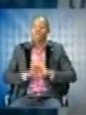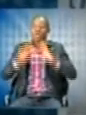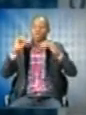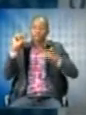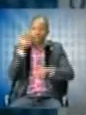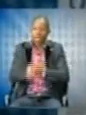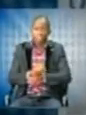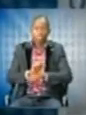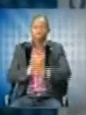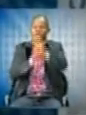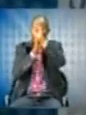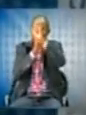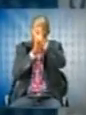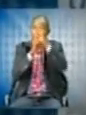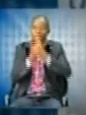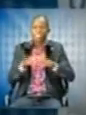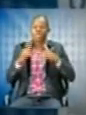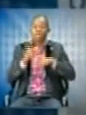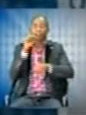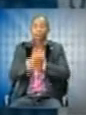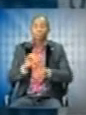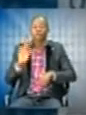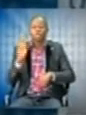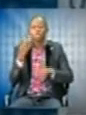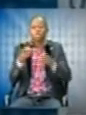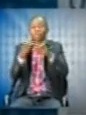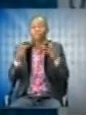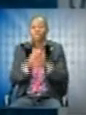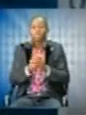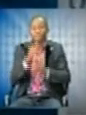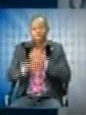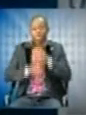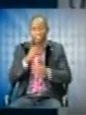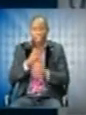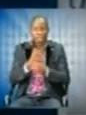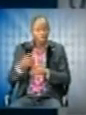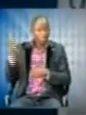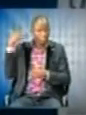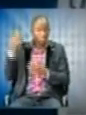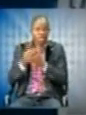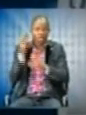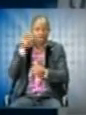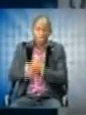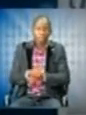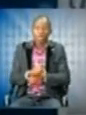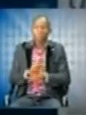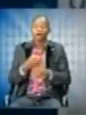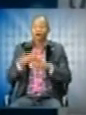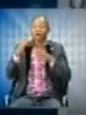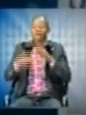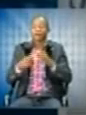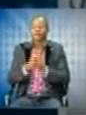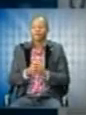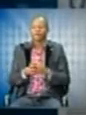son troisième titre de champion d'Afrique et retrouvé son rang du début des années 1990 en battant en finale de la CAN 2013 de